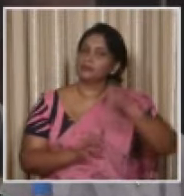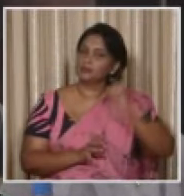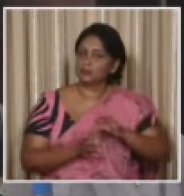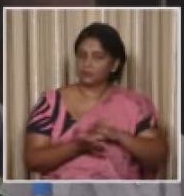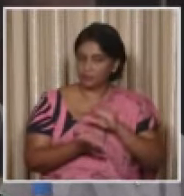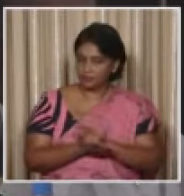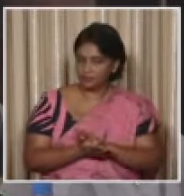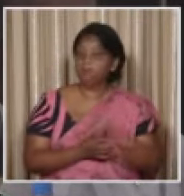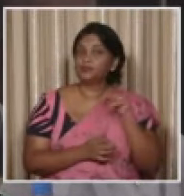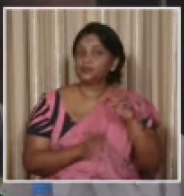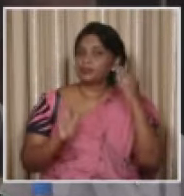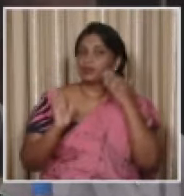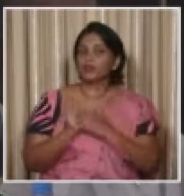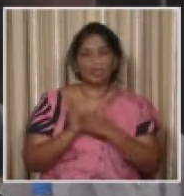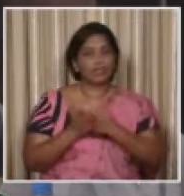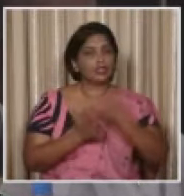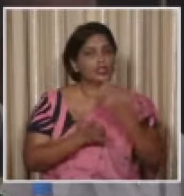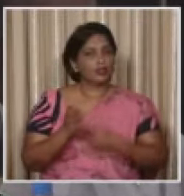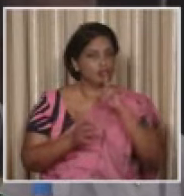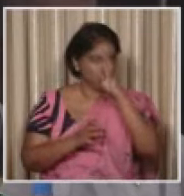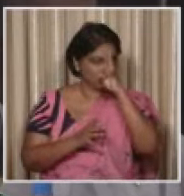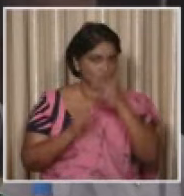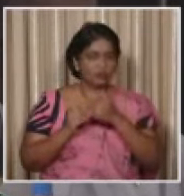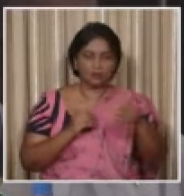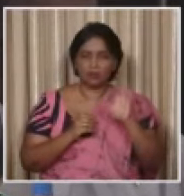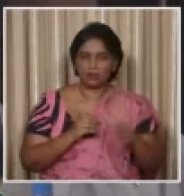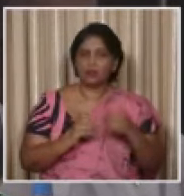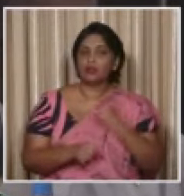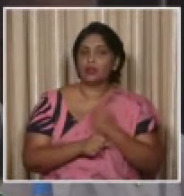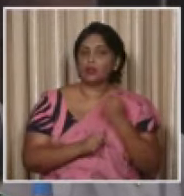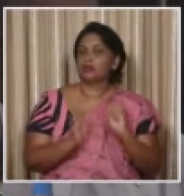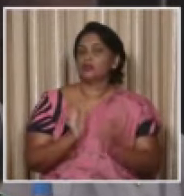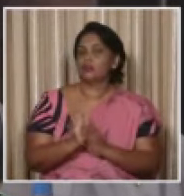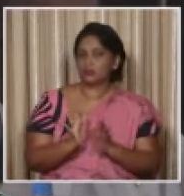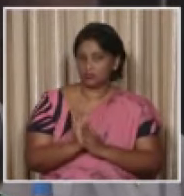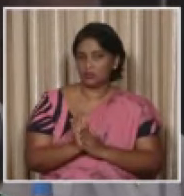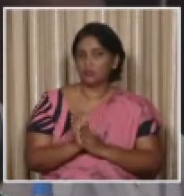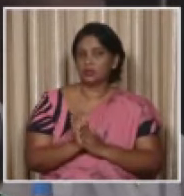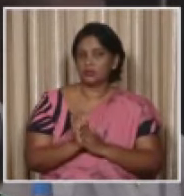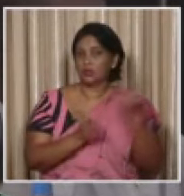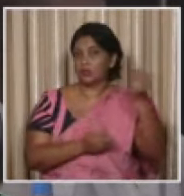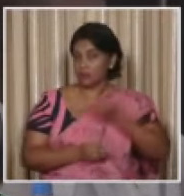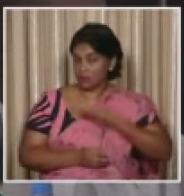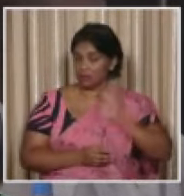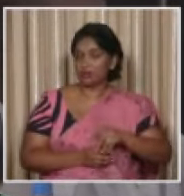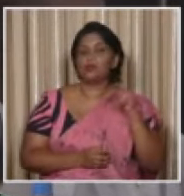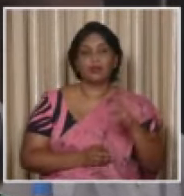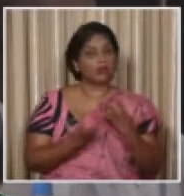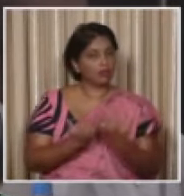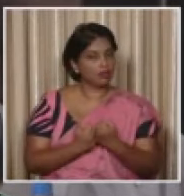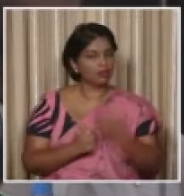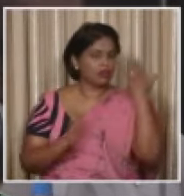කරයි. ඒ පිළිබඳ වාර්තාව සති 4ක් ඇතුළත රජයේ මුදල් කාර්ක සභාව වෙත ඉදිරිපත් කරන ලෙසත් ලැබී